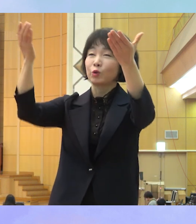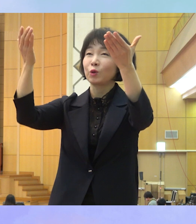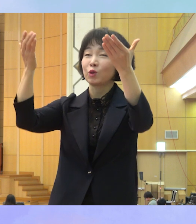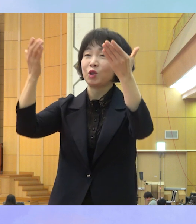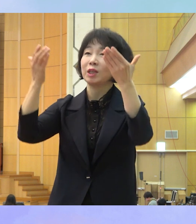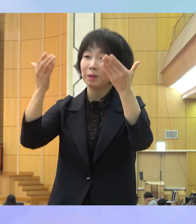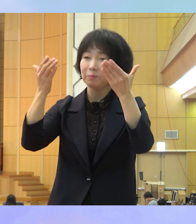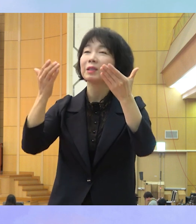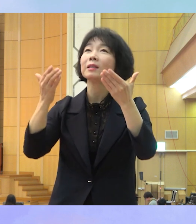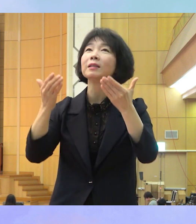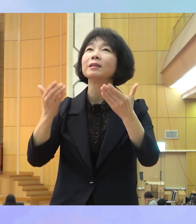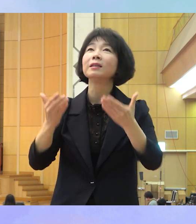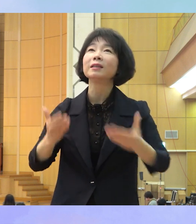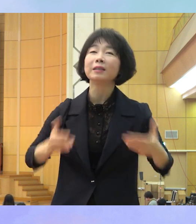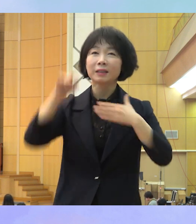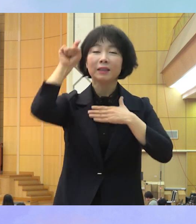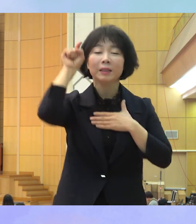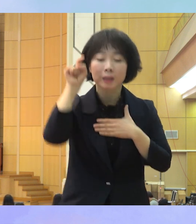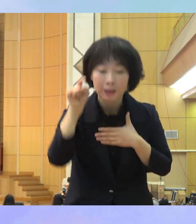내게 주심을